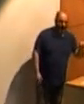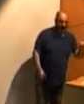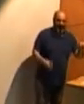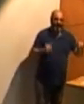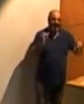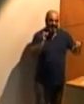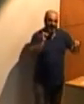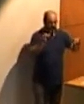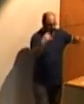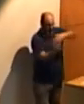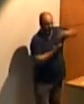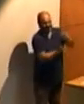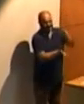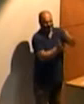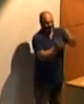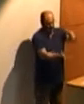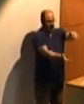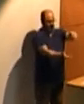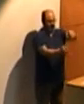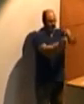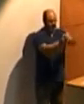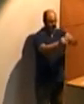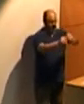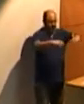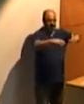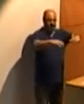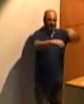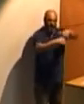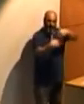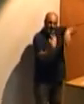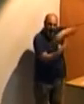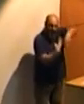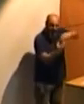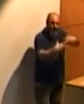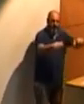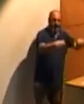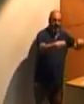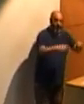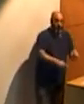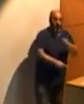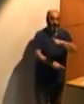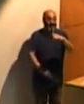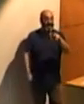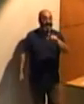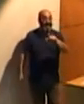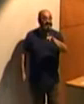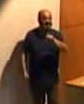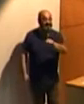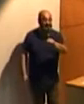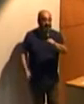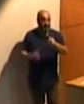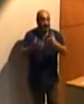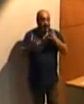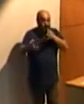voir les parties que j'ai mélangé à nous somme n'a jamais vraiment où la crds asie ce qui est l'eau et le vin